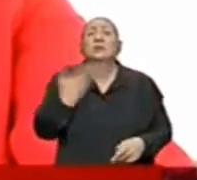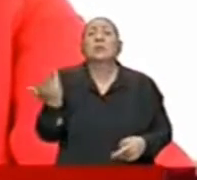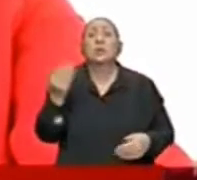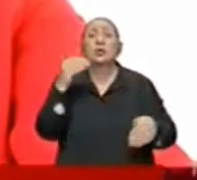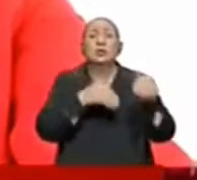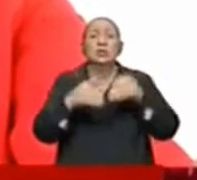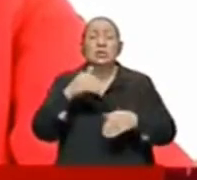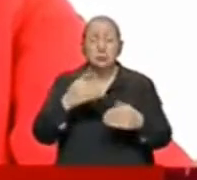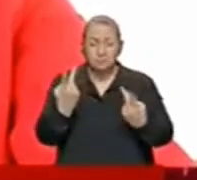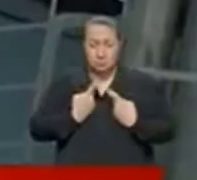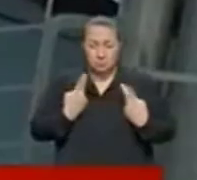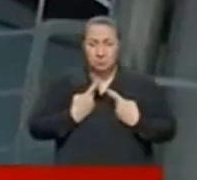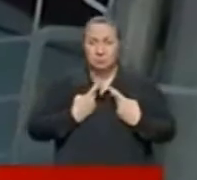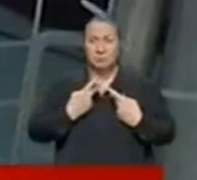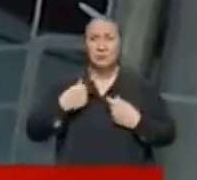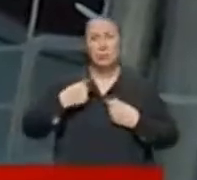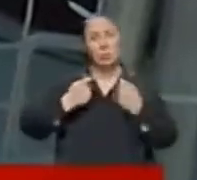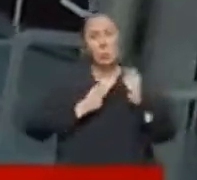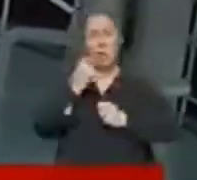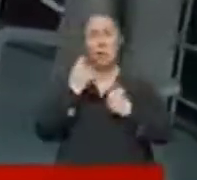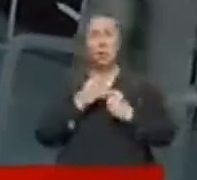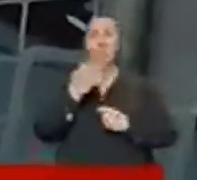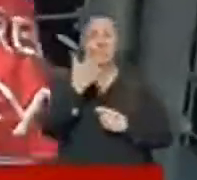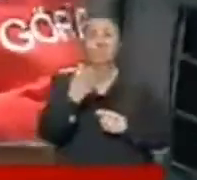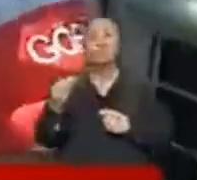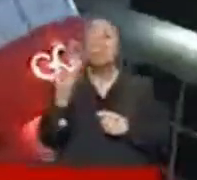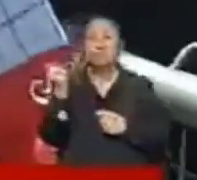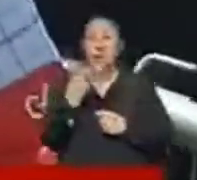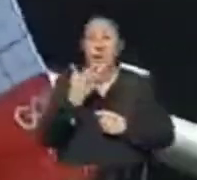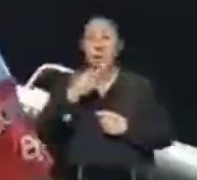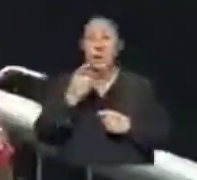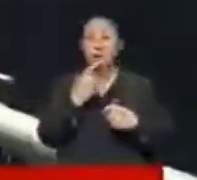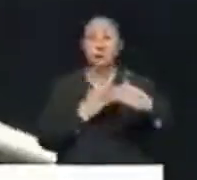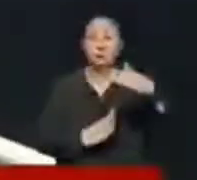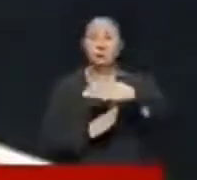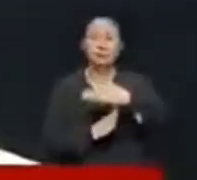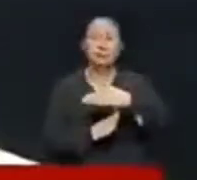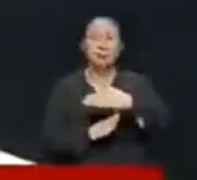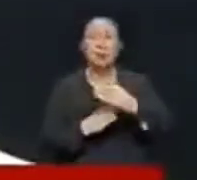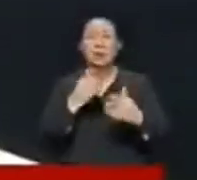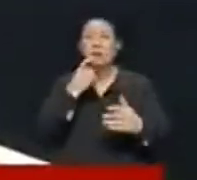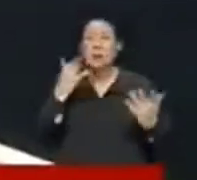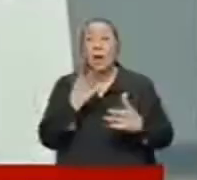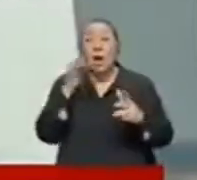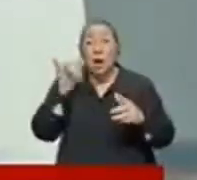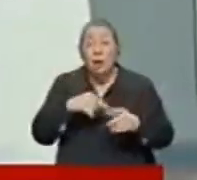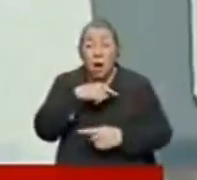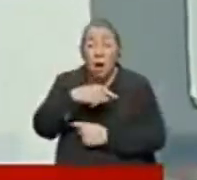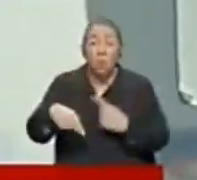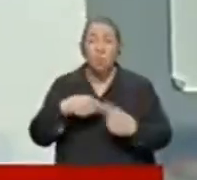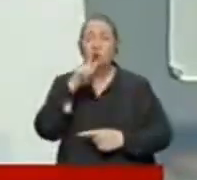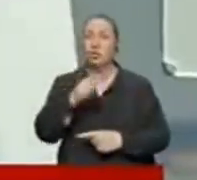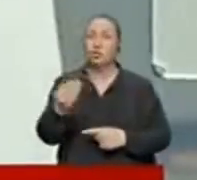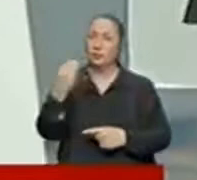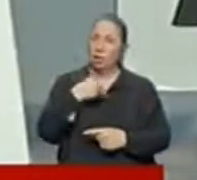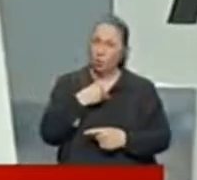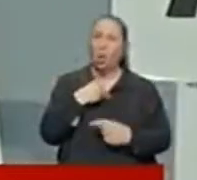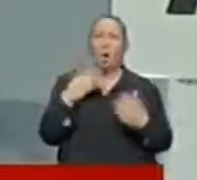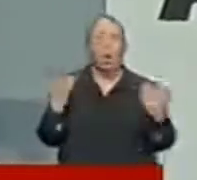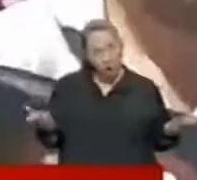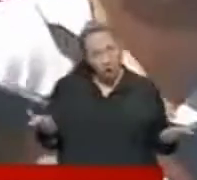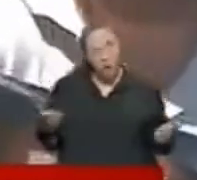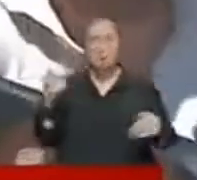seçim malzemesi olalım. Yaklaşık 5 milyon kişi emeklilikte yaşa takılı. Yıllardır haklarını arıyorlar. Söz verenler de oluyor